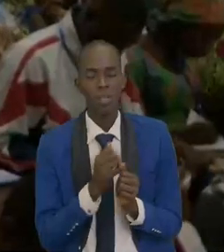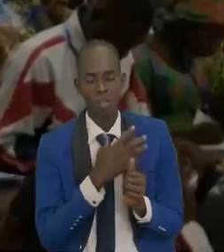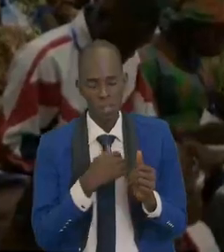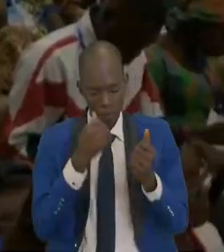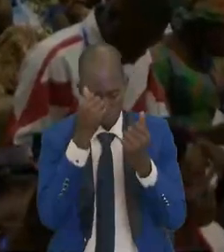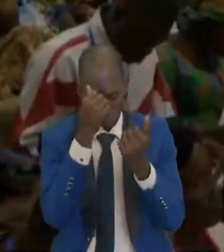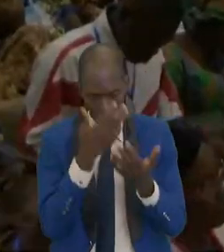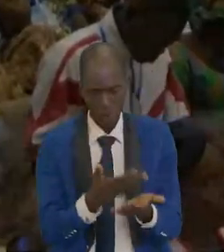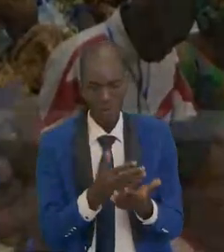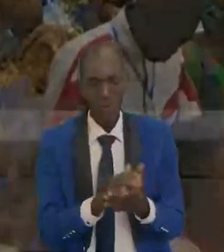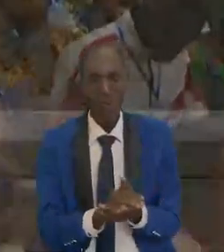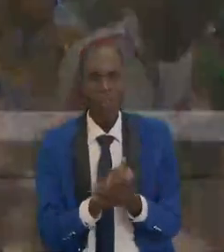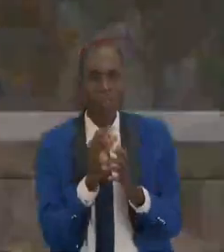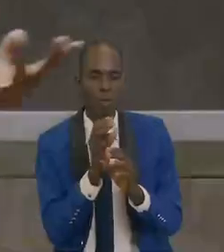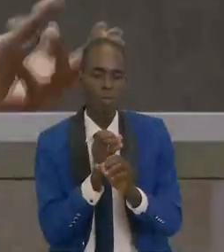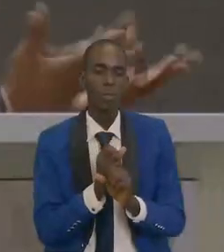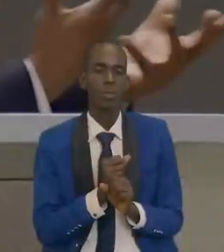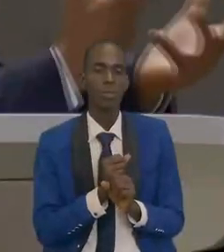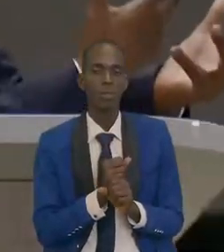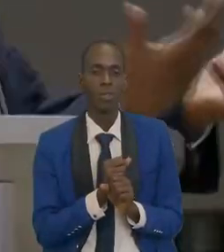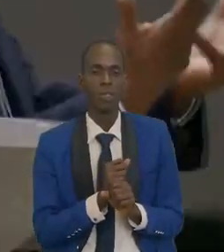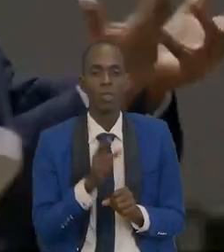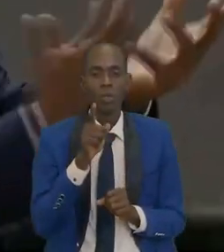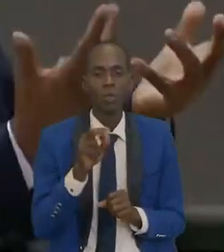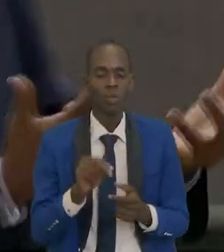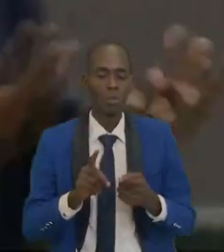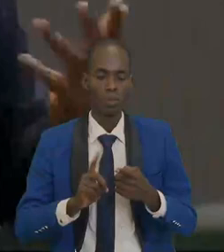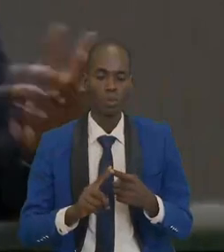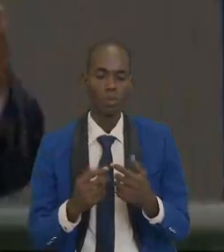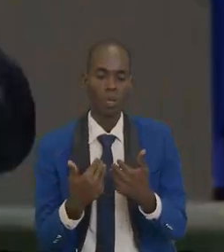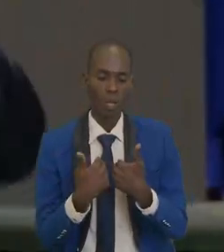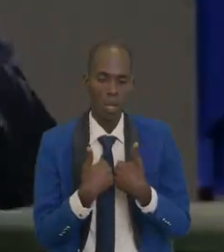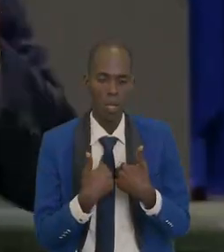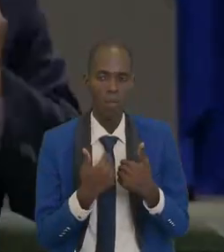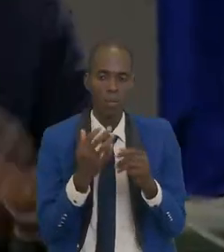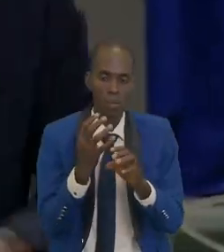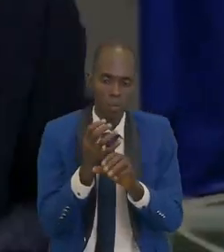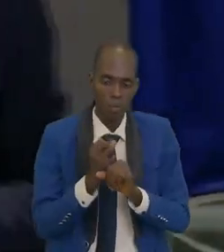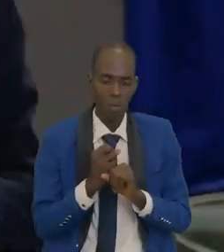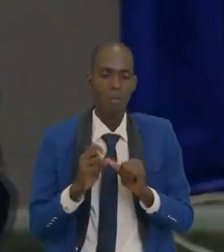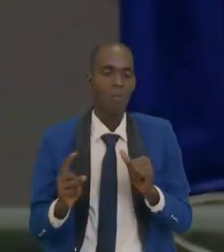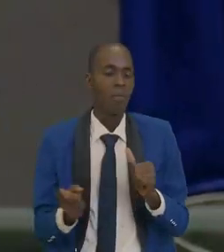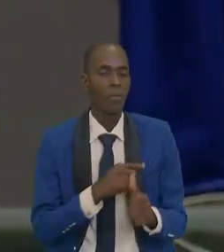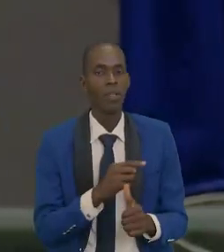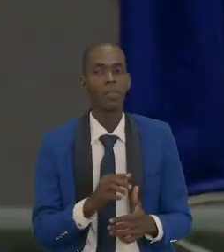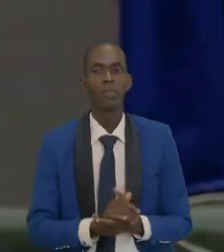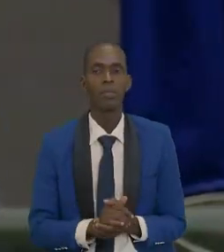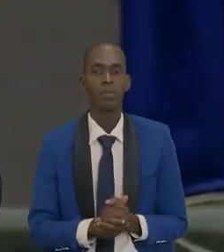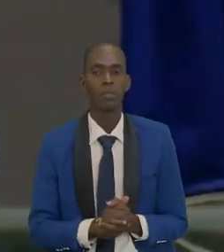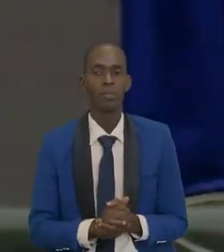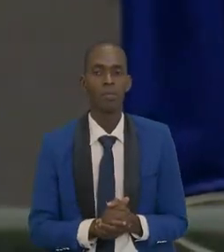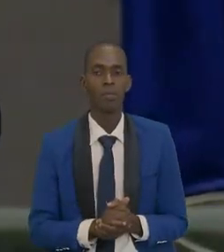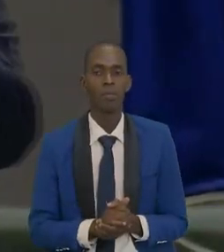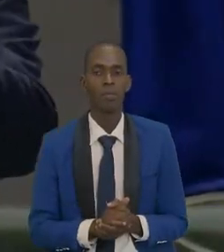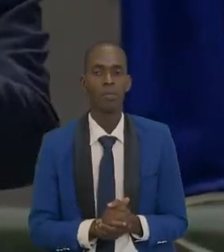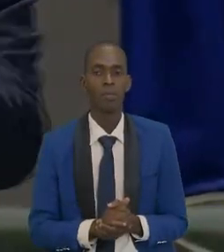obéir, obtenir. Vous devez posséder, obtenir d'abord.